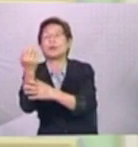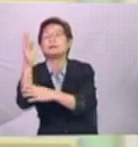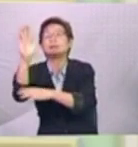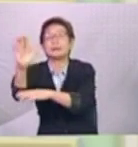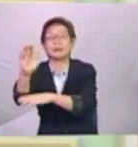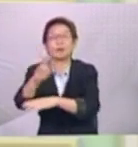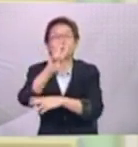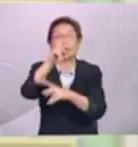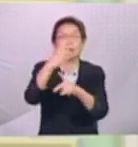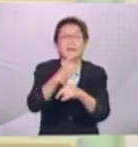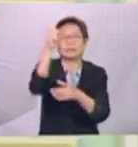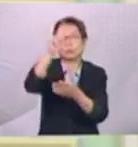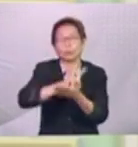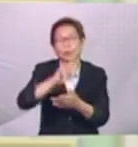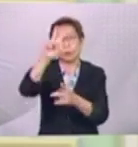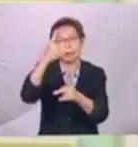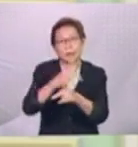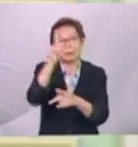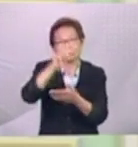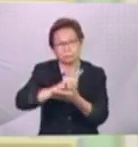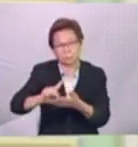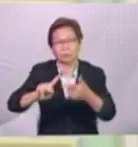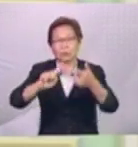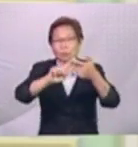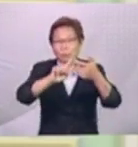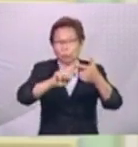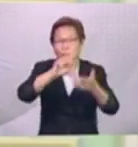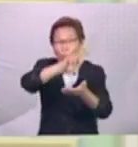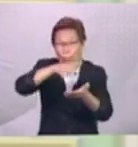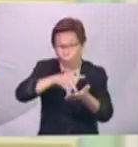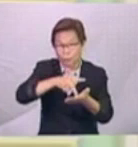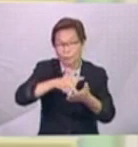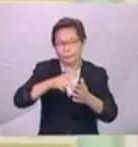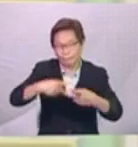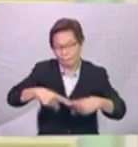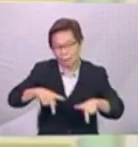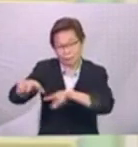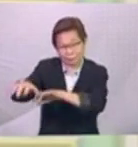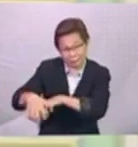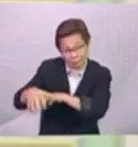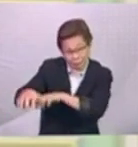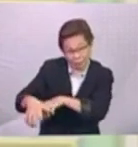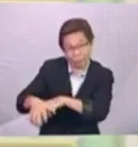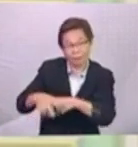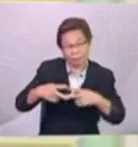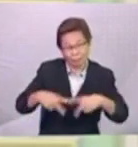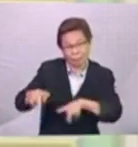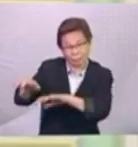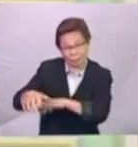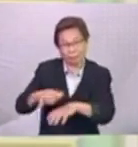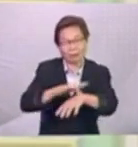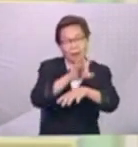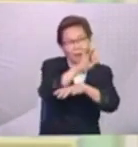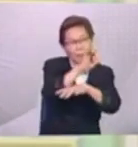seminggu yang kedua aja di pusat operasi patah Tani Rapuh